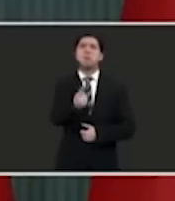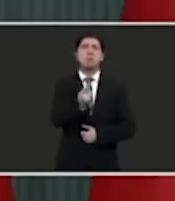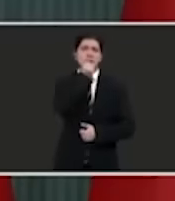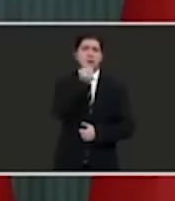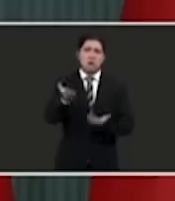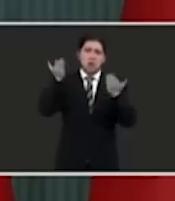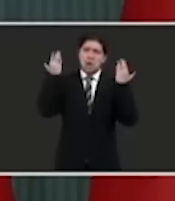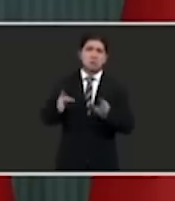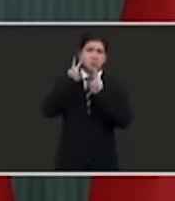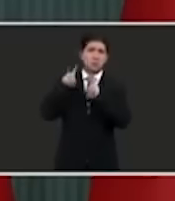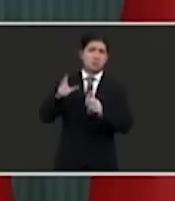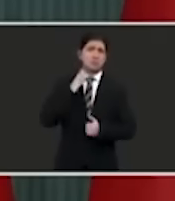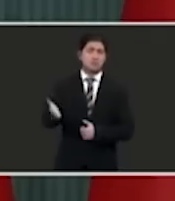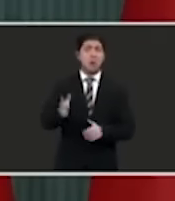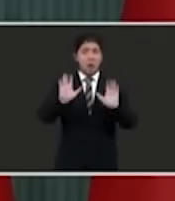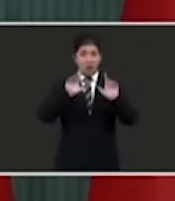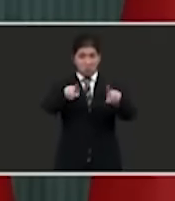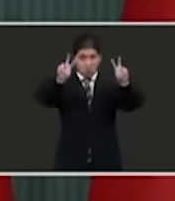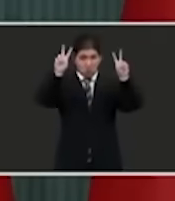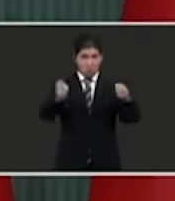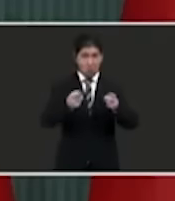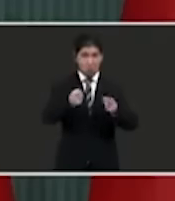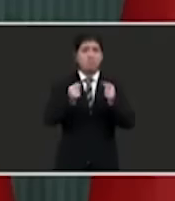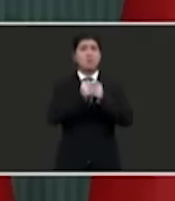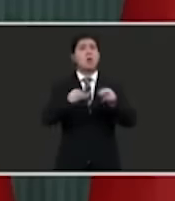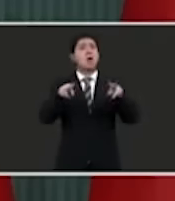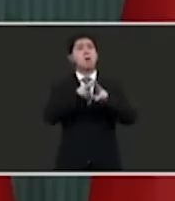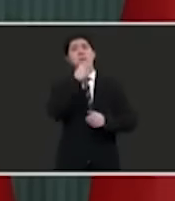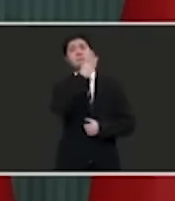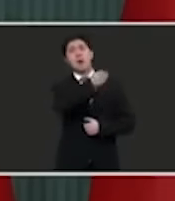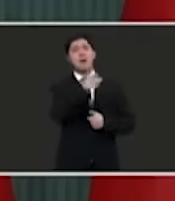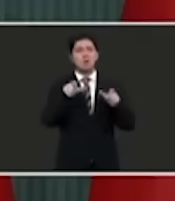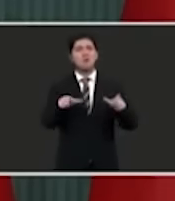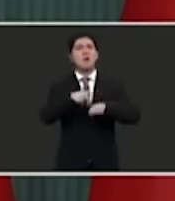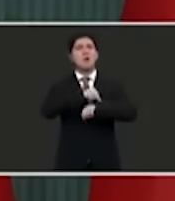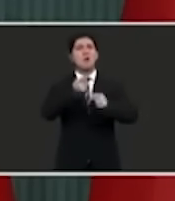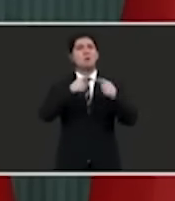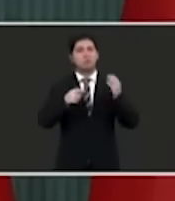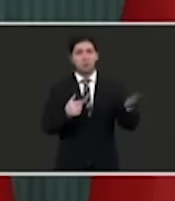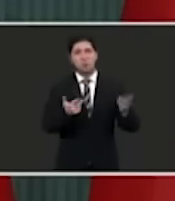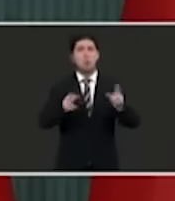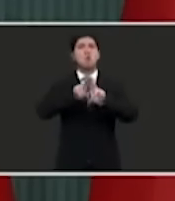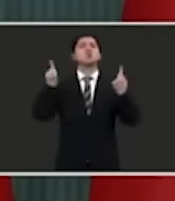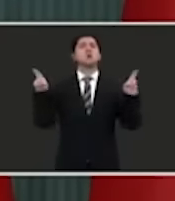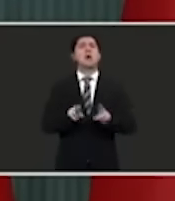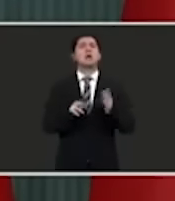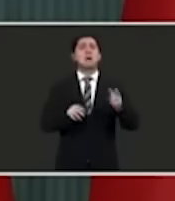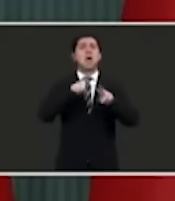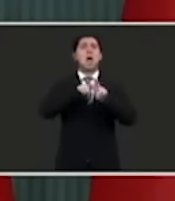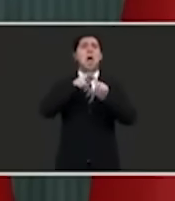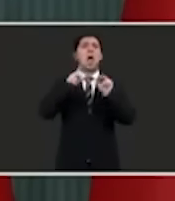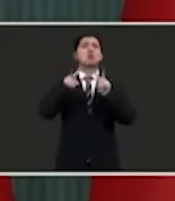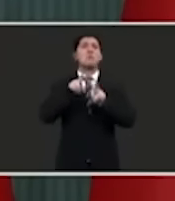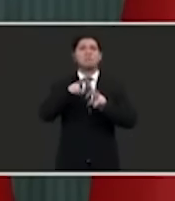ediyor. Fakat bu konuda ne Birleşmiş Milletler Güvenlik Konseyi ne Uluslararası Atom